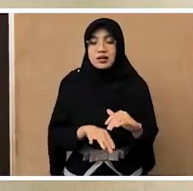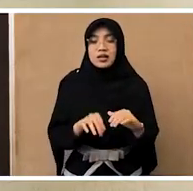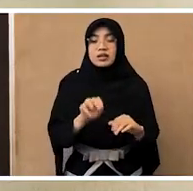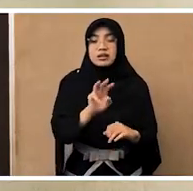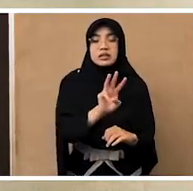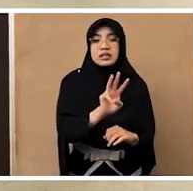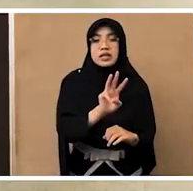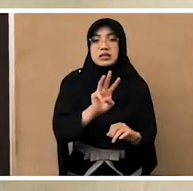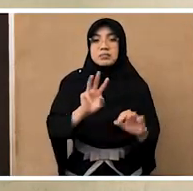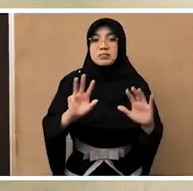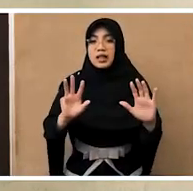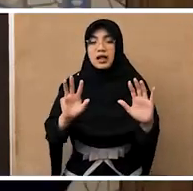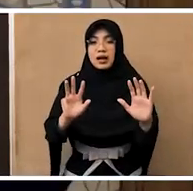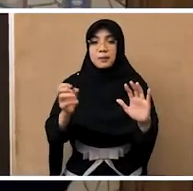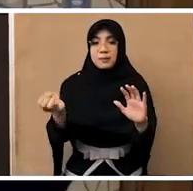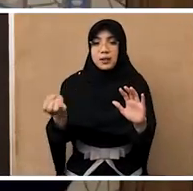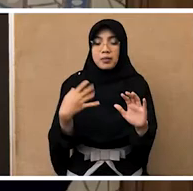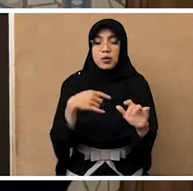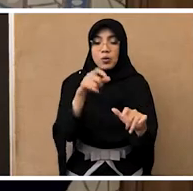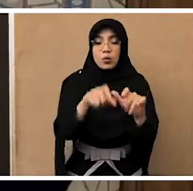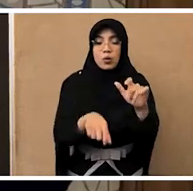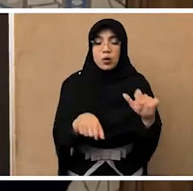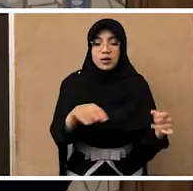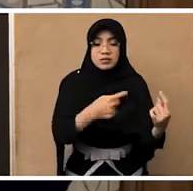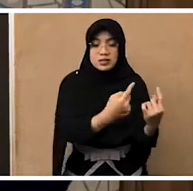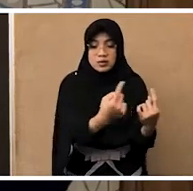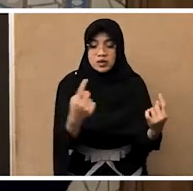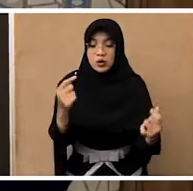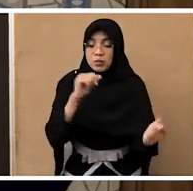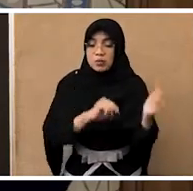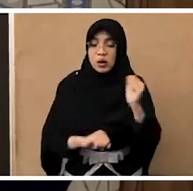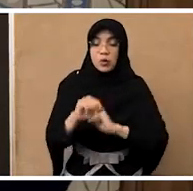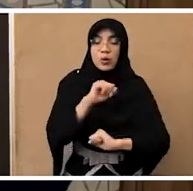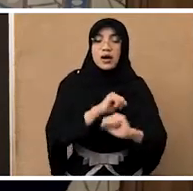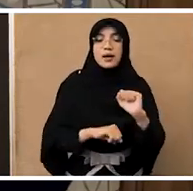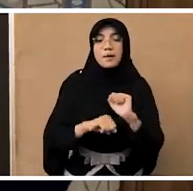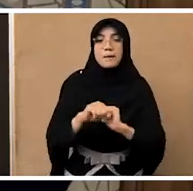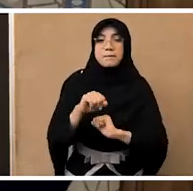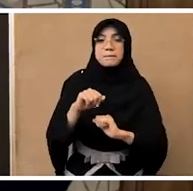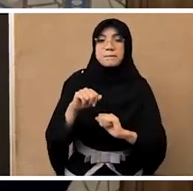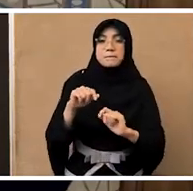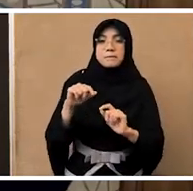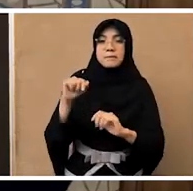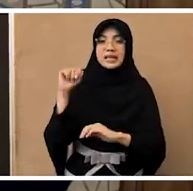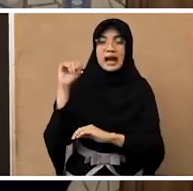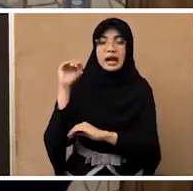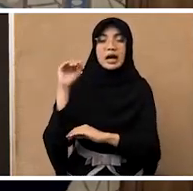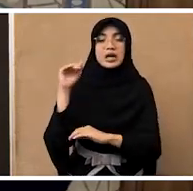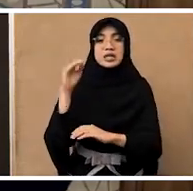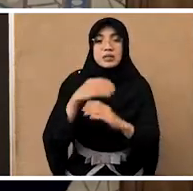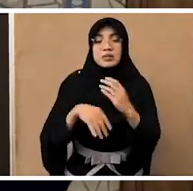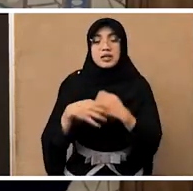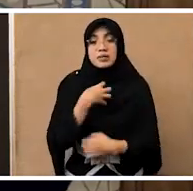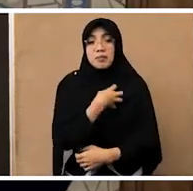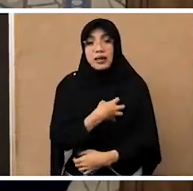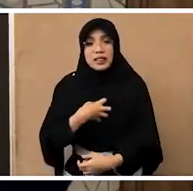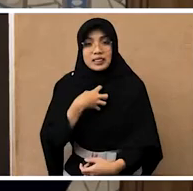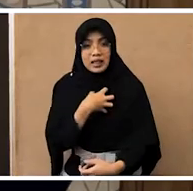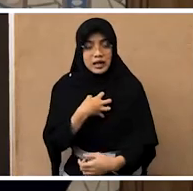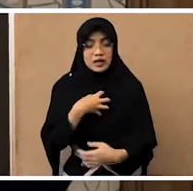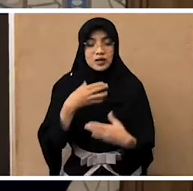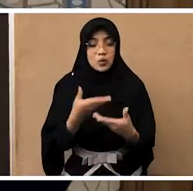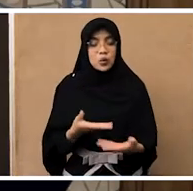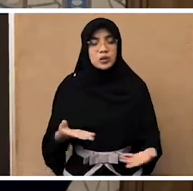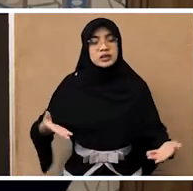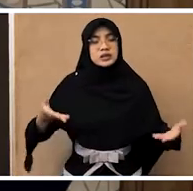pasal 39 bunyinya setiap orang yang pada waktu melakukan tindak pidana menyandang disabilitas mental yang dalam